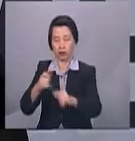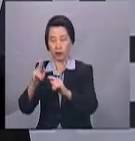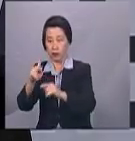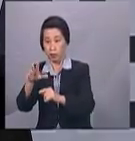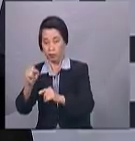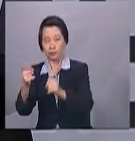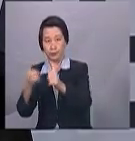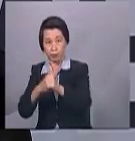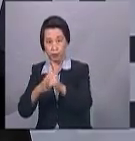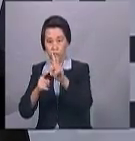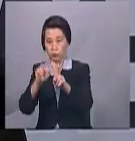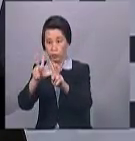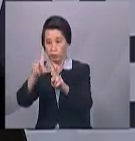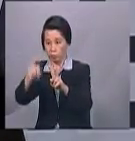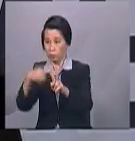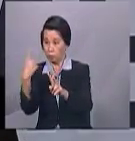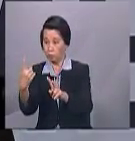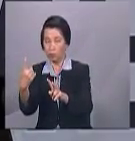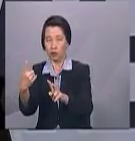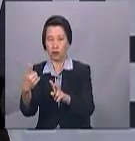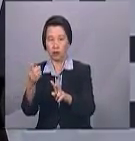23 Januari kita